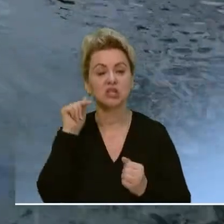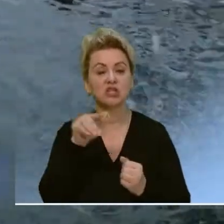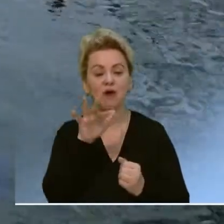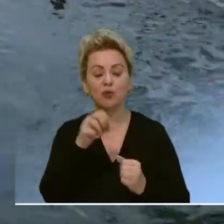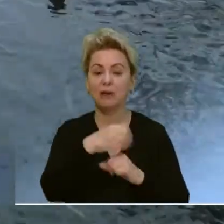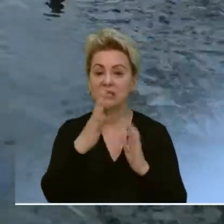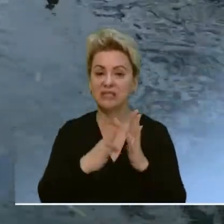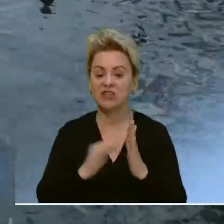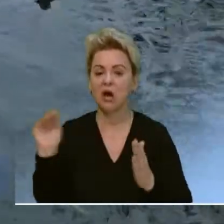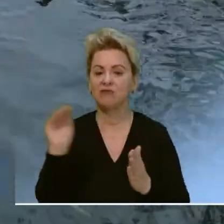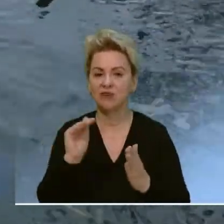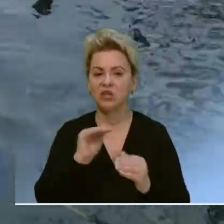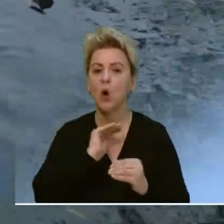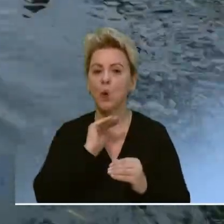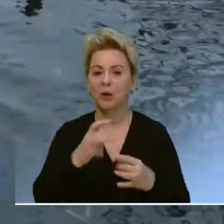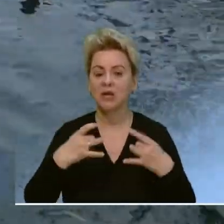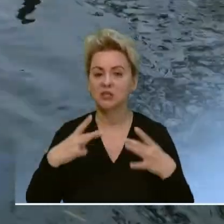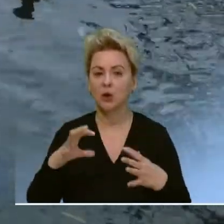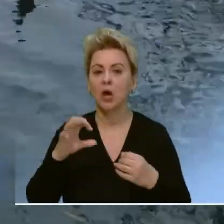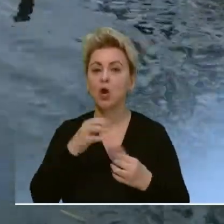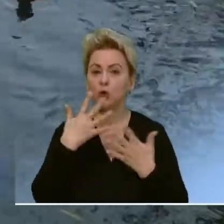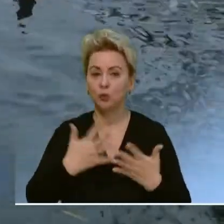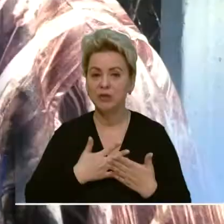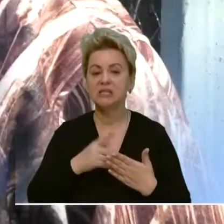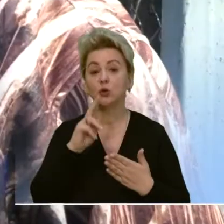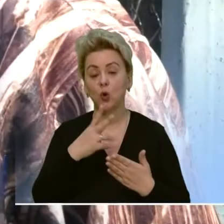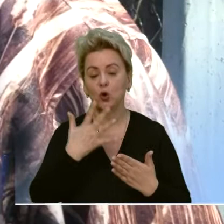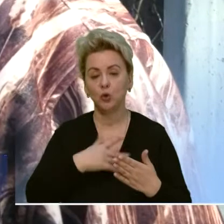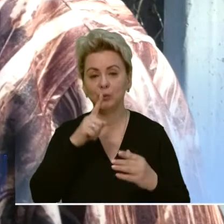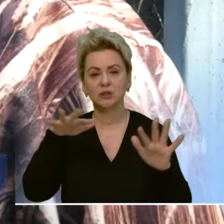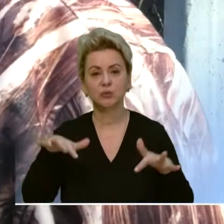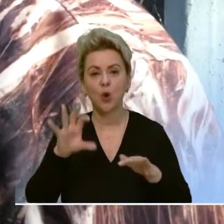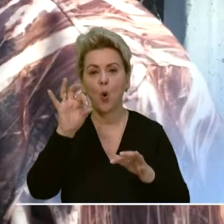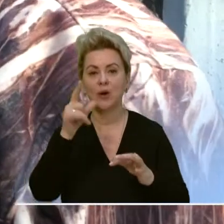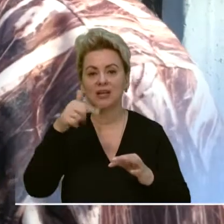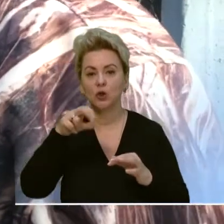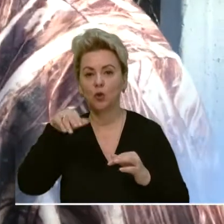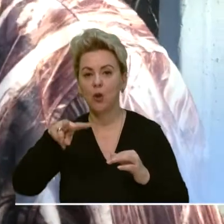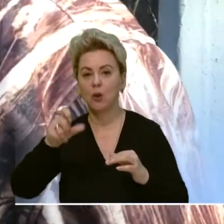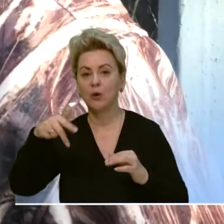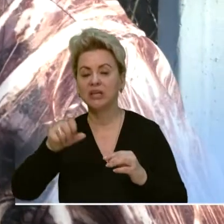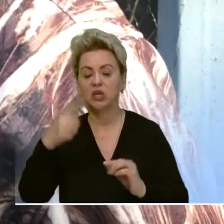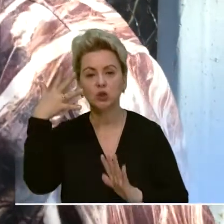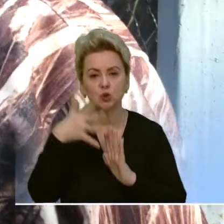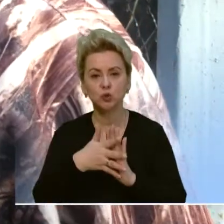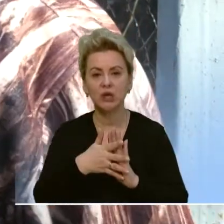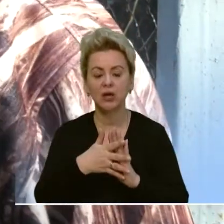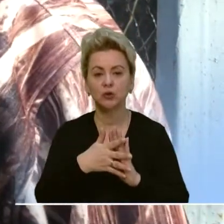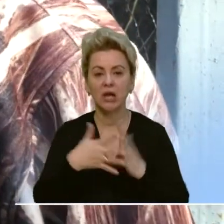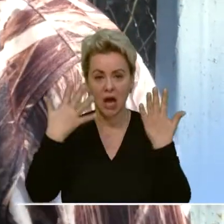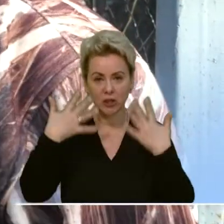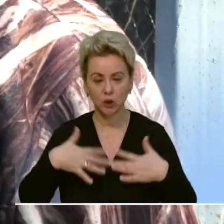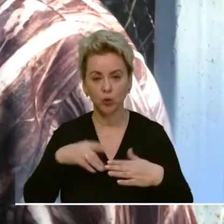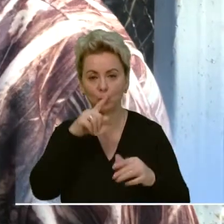тех пор 19 февраля – профессиональный праздник любителей птиц. Орнитолог изучает анатомию